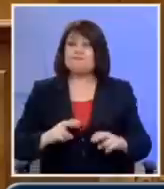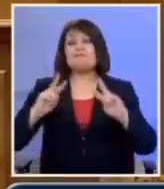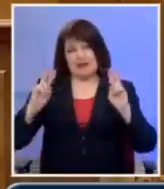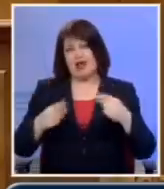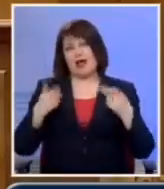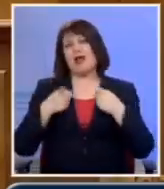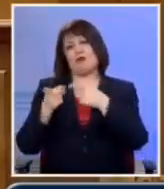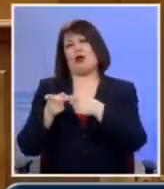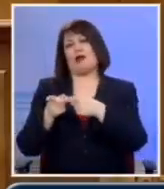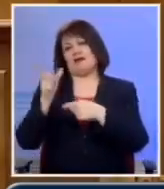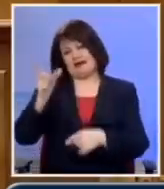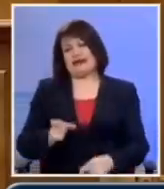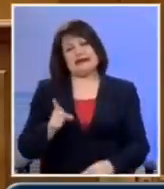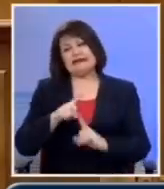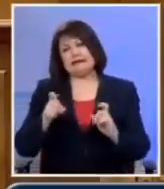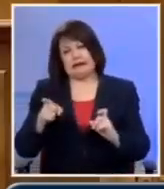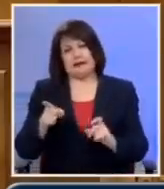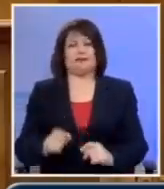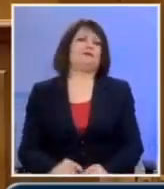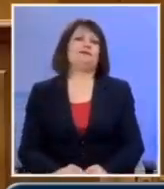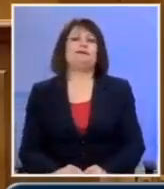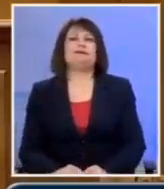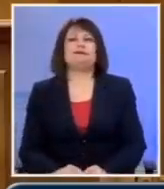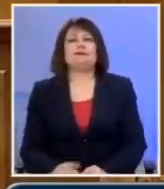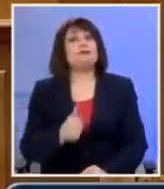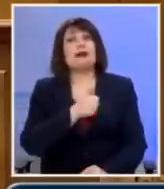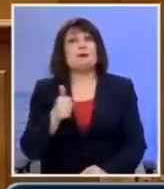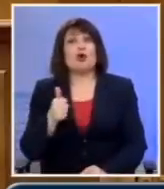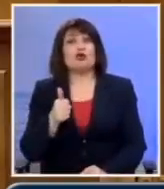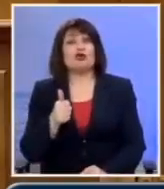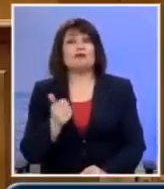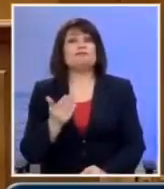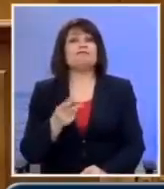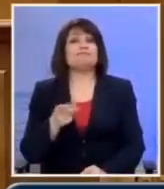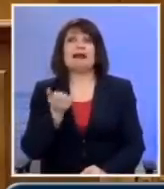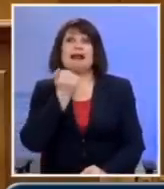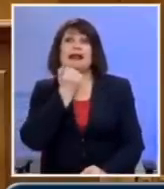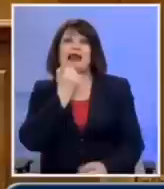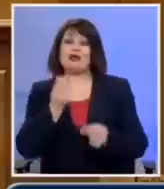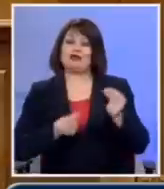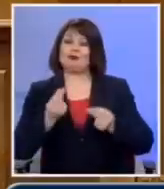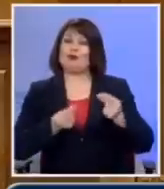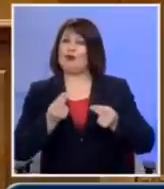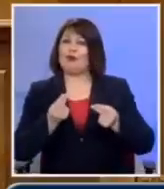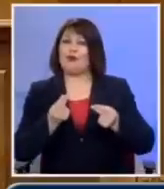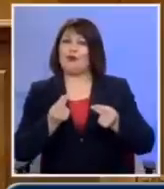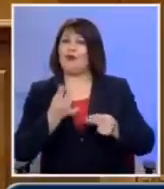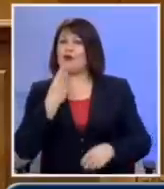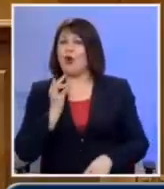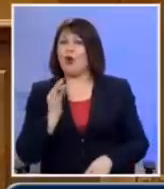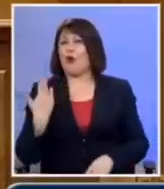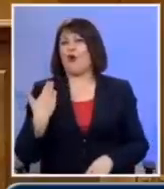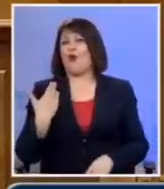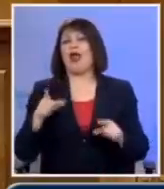Σαμαρά. Μόνο που δεν έχετε υπολογίσει σωστά τα πράγματα. Γιατί η χώρα έχει